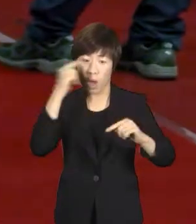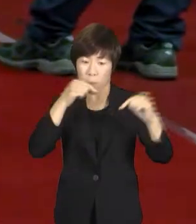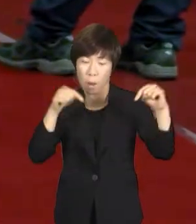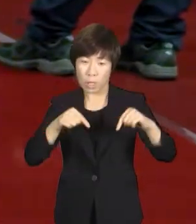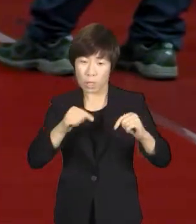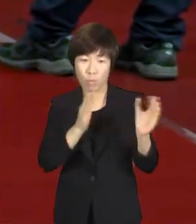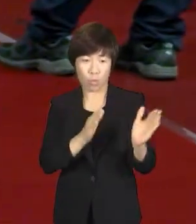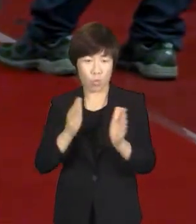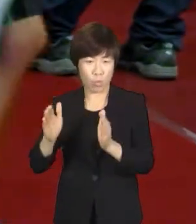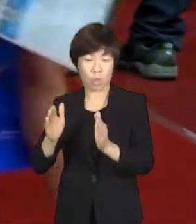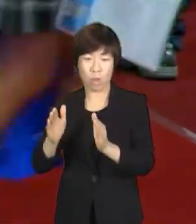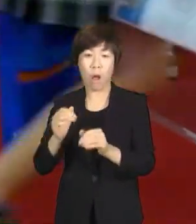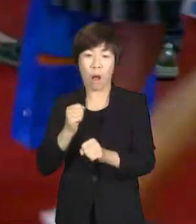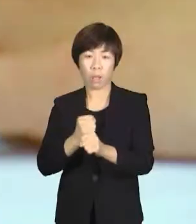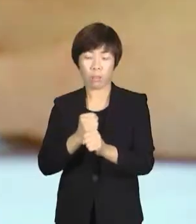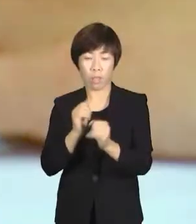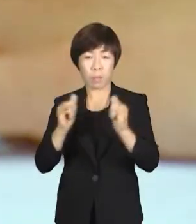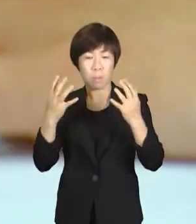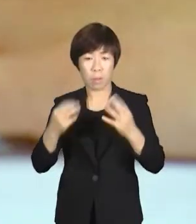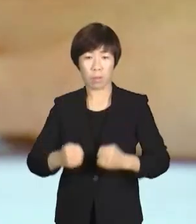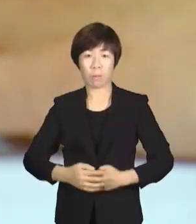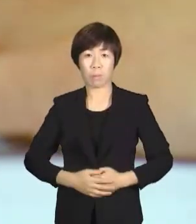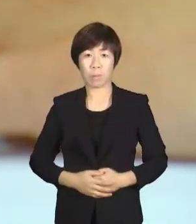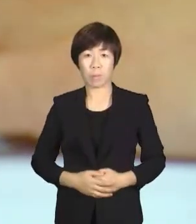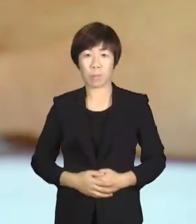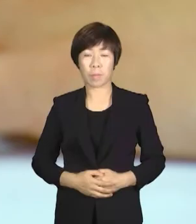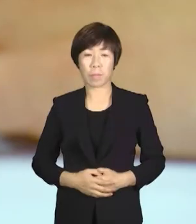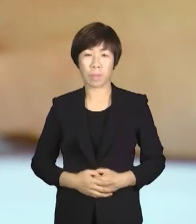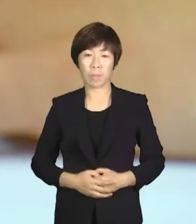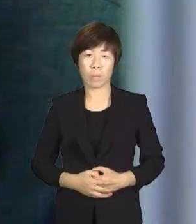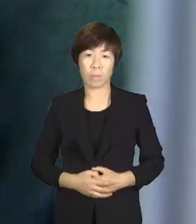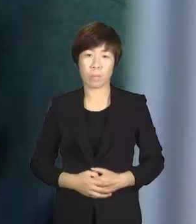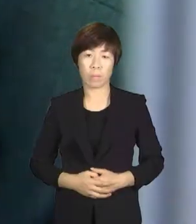면접 준비해온 청년들도 참 많았습니다.